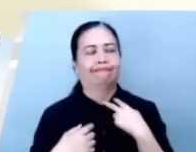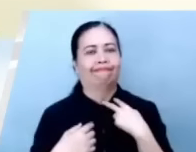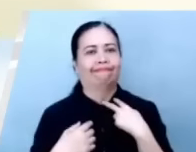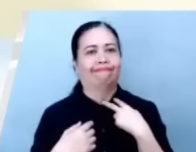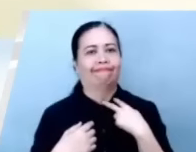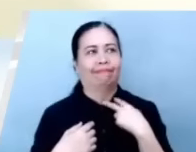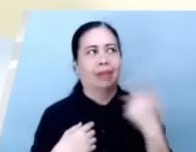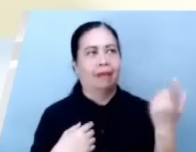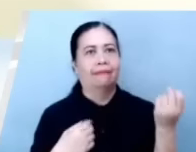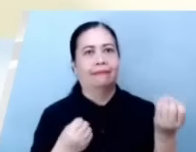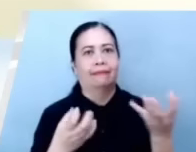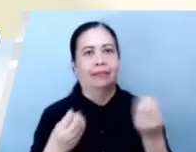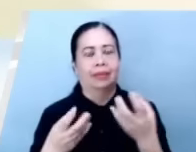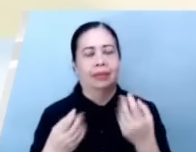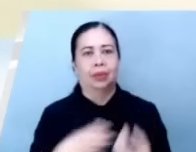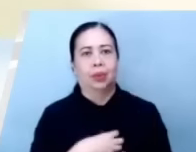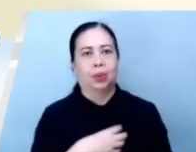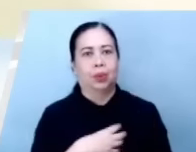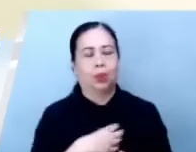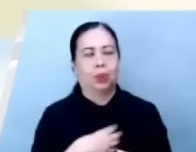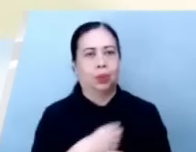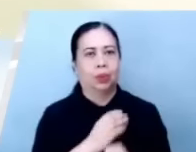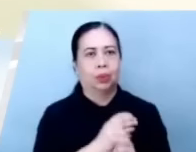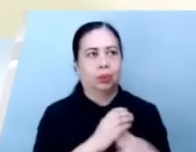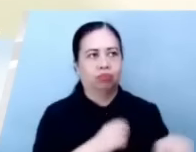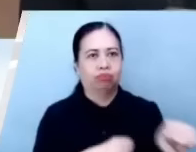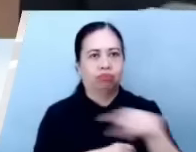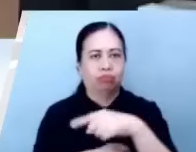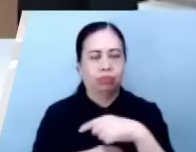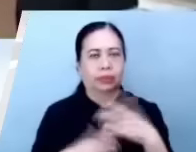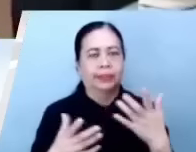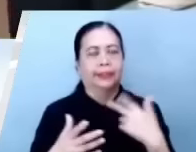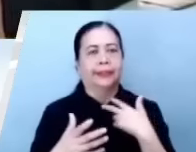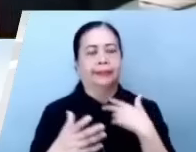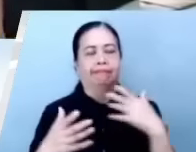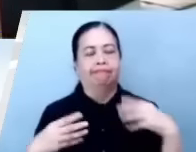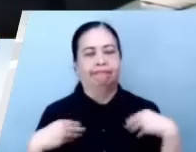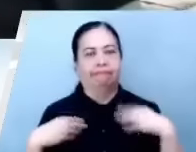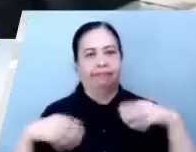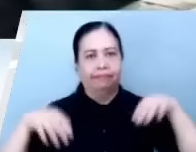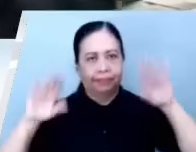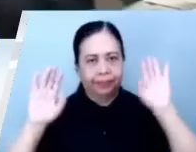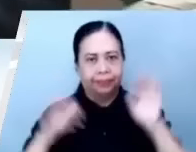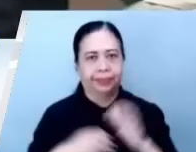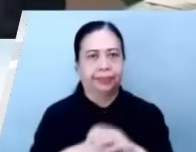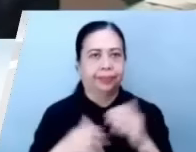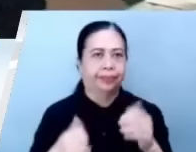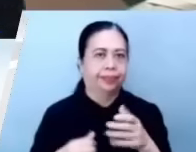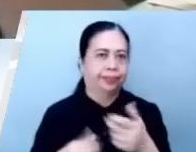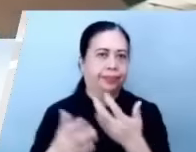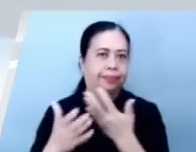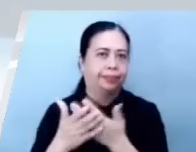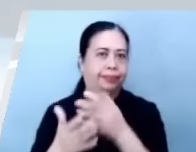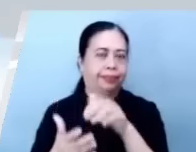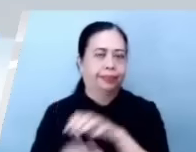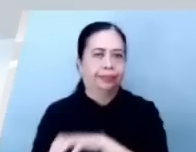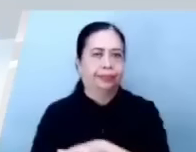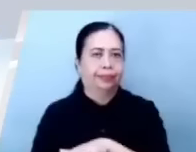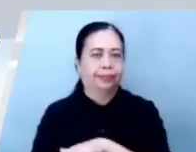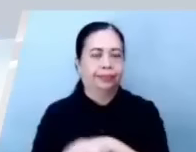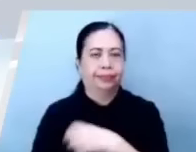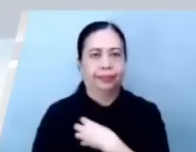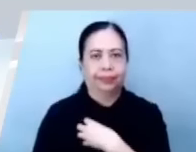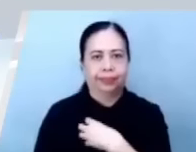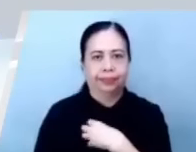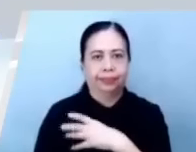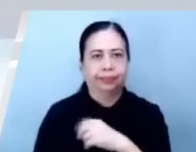mobile natin kaya nothing to do but to surrender sa ngayon ay nasa kustodiya siya ng Makati City police at mahaharap